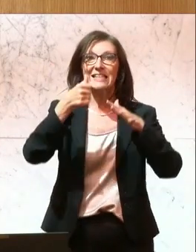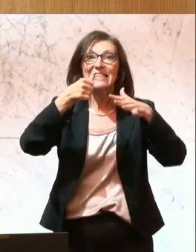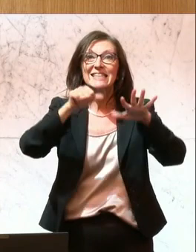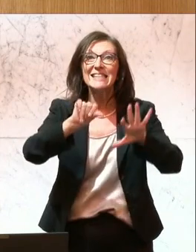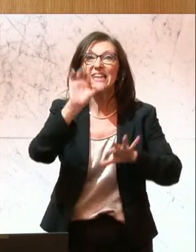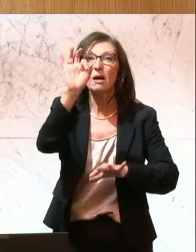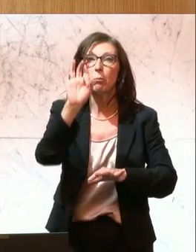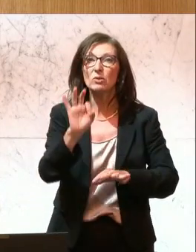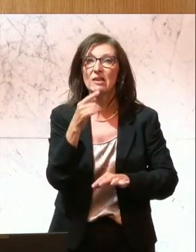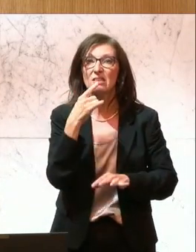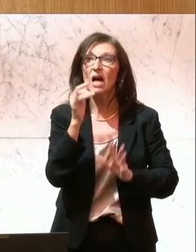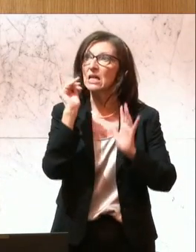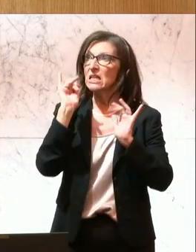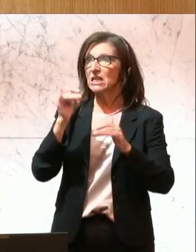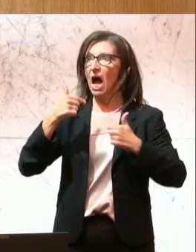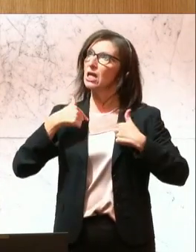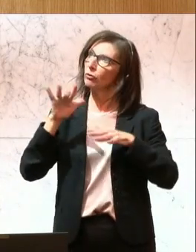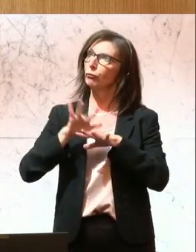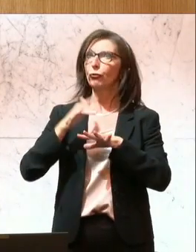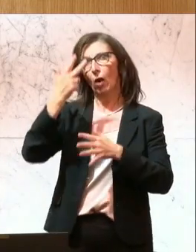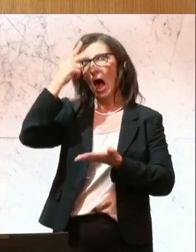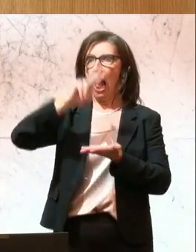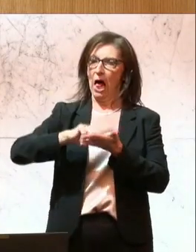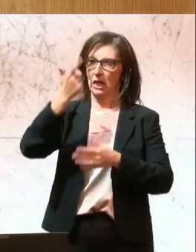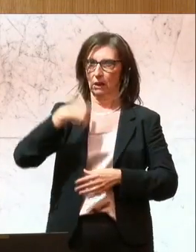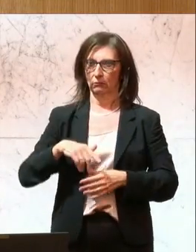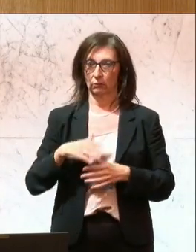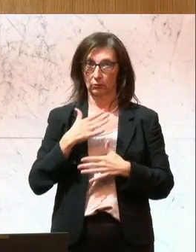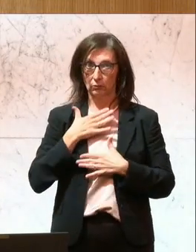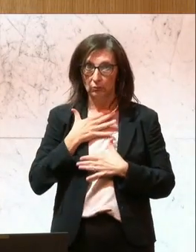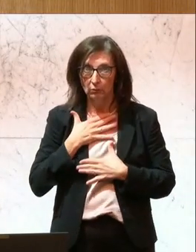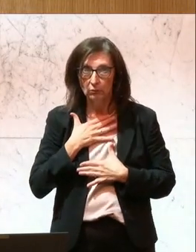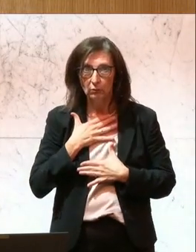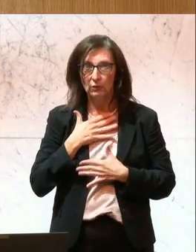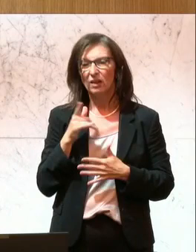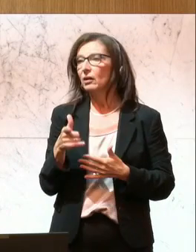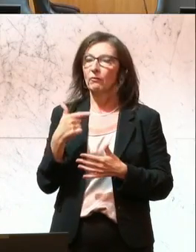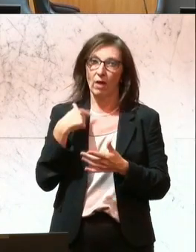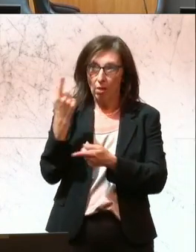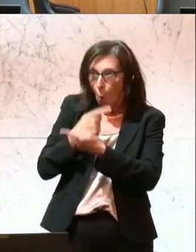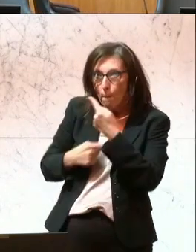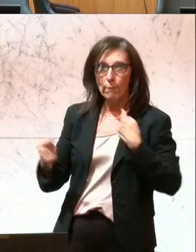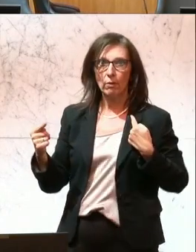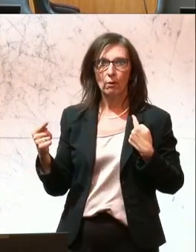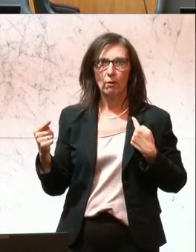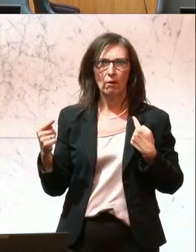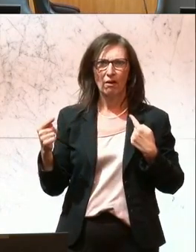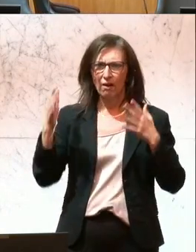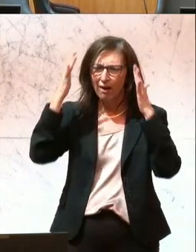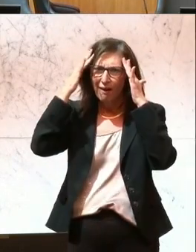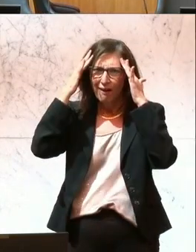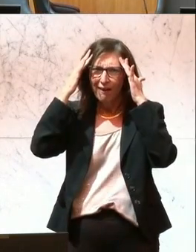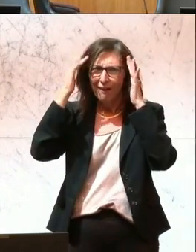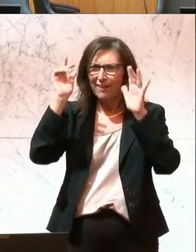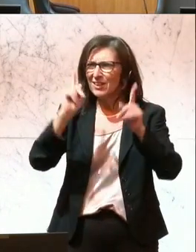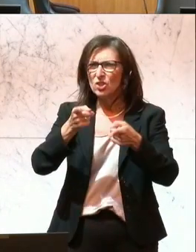16%. Also auch da wieder. Also wenn ich der Arbeitgeber wäre, zuständiger Minister, ich meine, klingelt es doch nicht bei Ihnen,